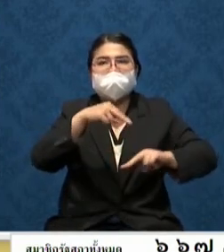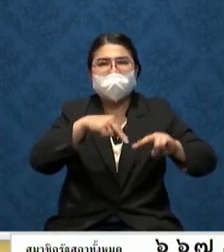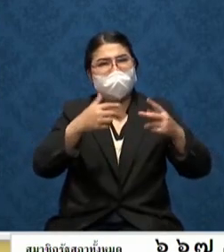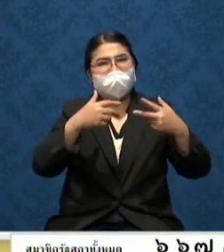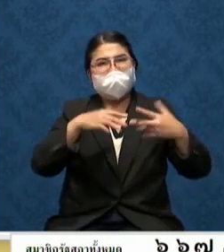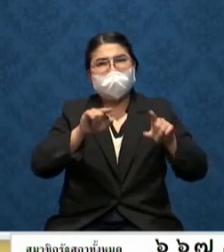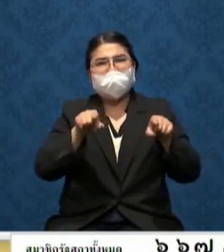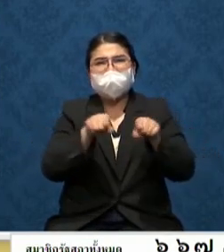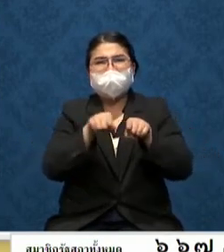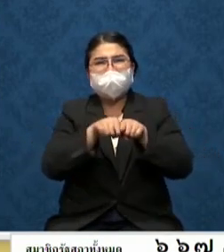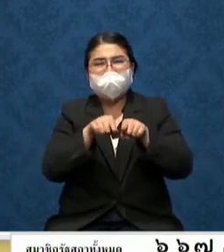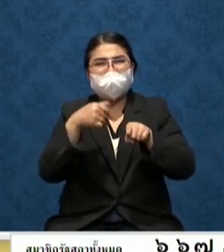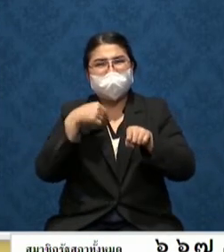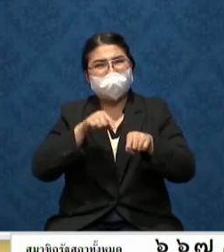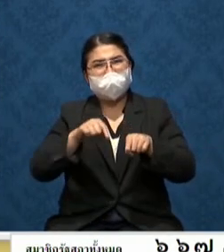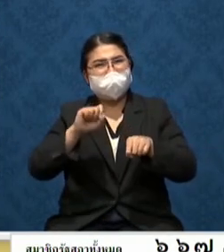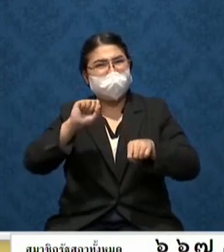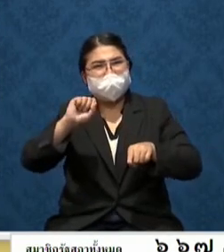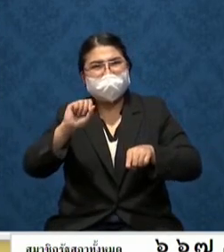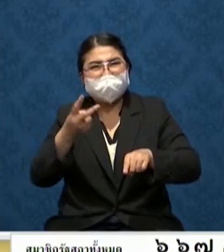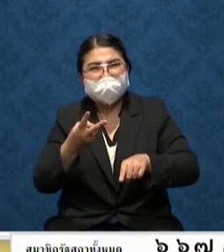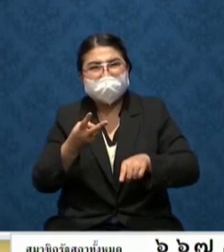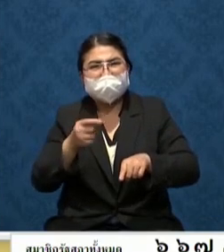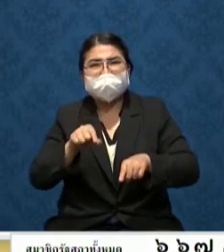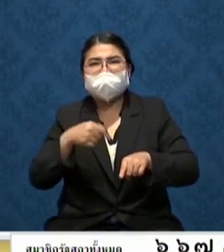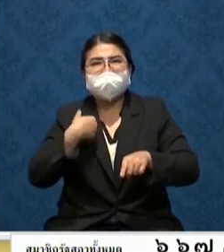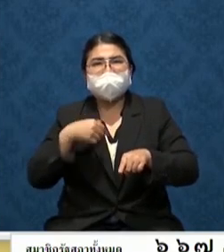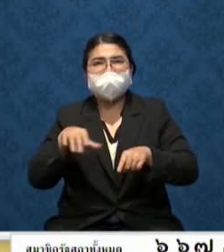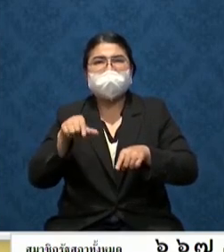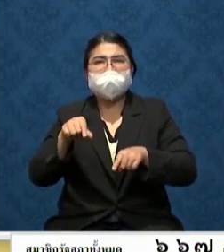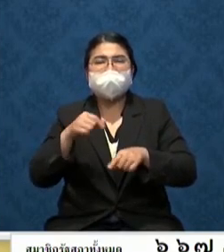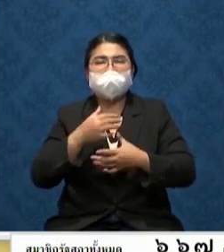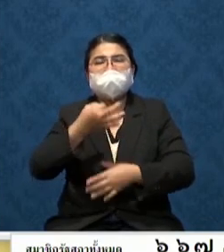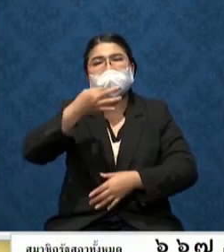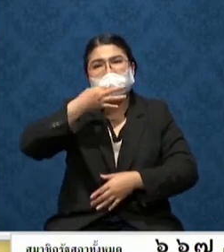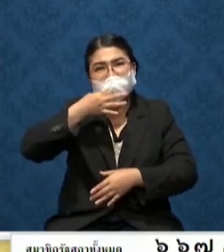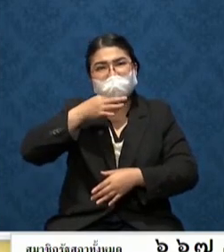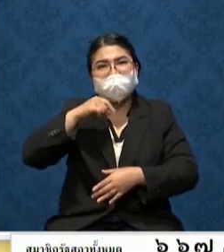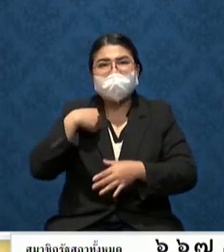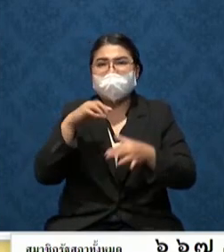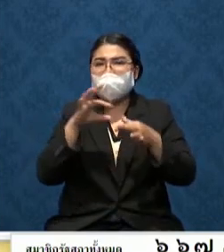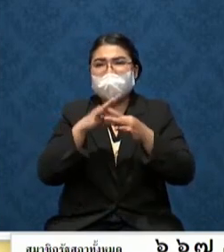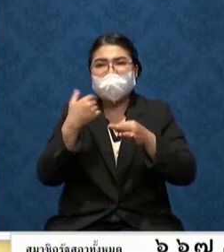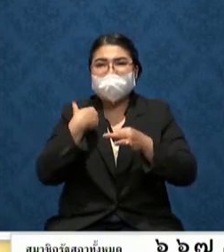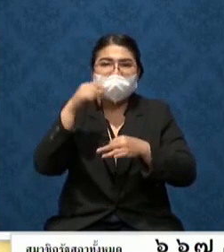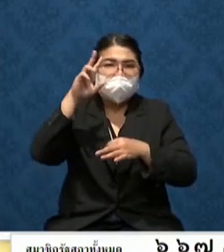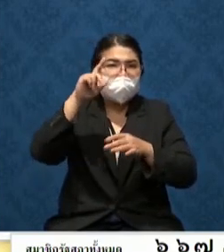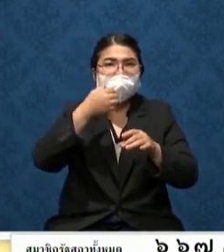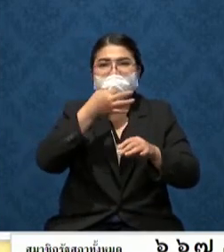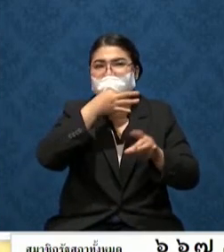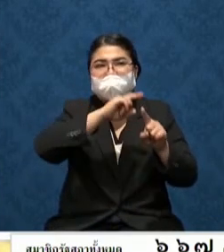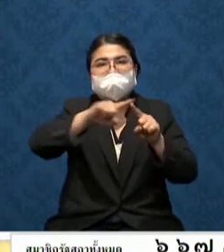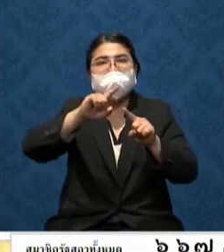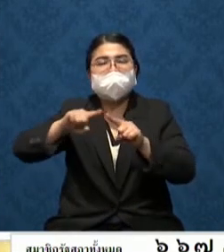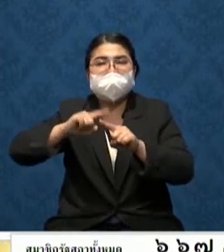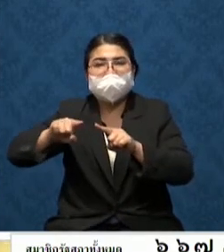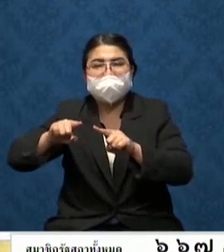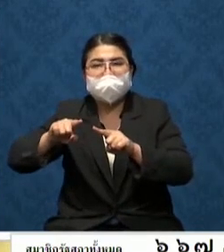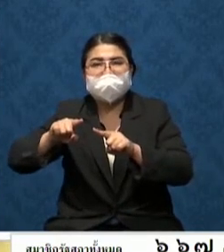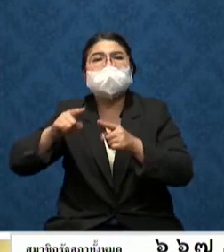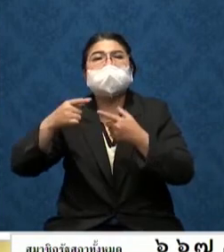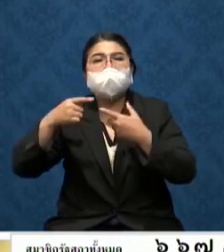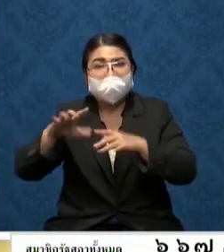มัเป็นการทบซ้อนกับการทำหน้าที่ขององกรวิชาชีพสื่ออนๆที่เขาทำหนาที่มาอยู่แล้ว